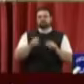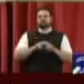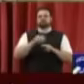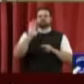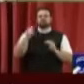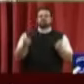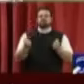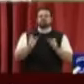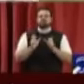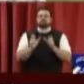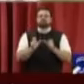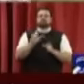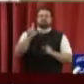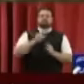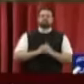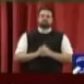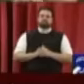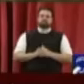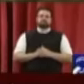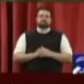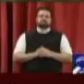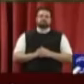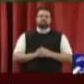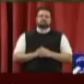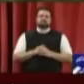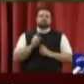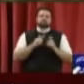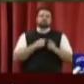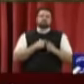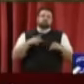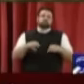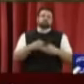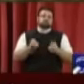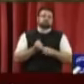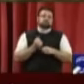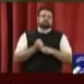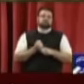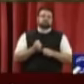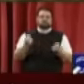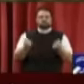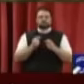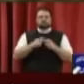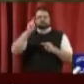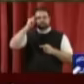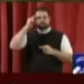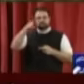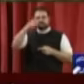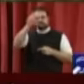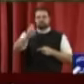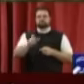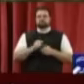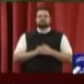abține și... Păi, atunci ce-i facem? Lucrăm la mintea noastră, să fim echilibrați mental și emoțional. Dacă nu te poți abține,